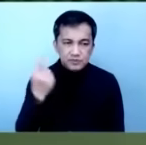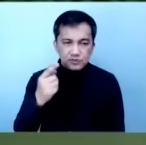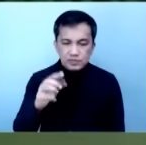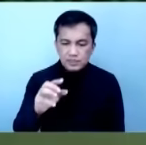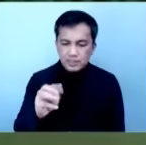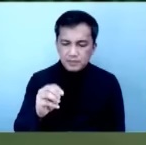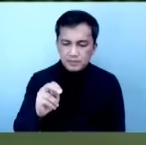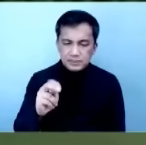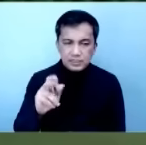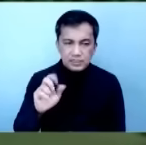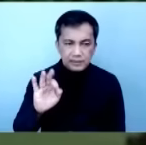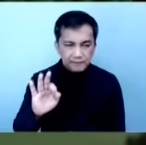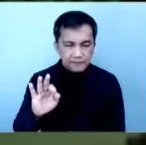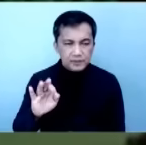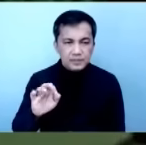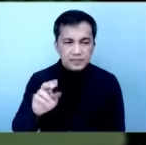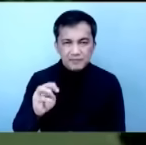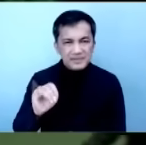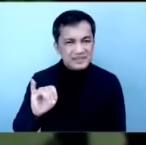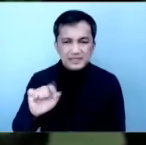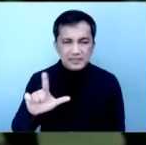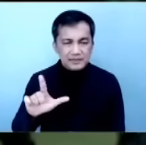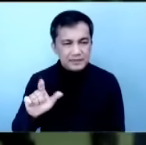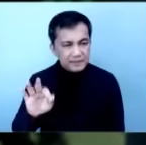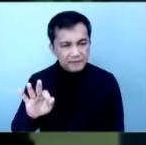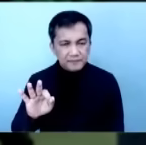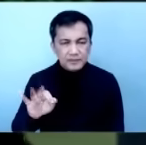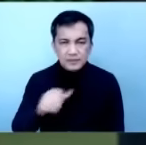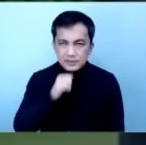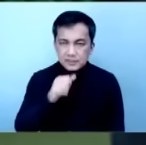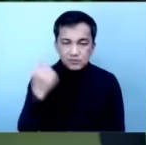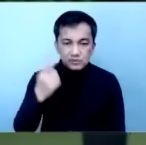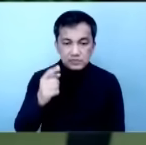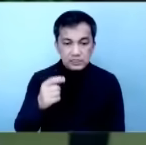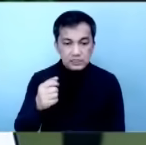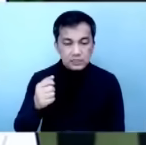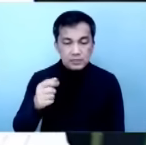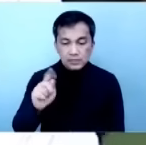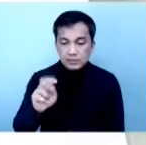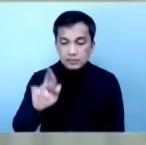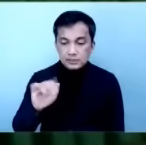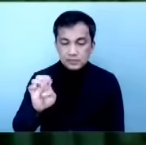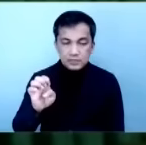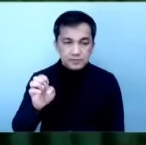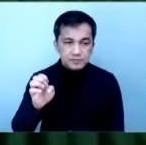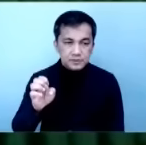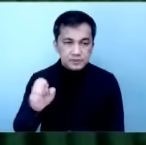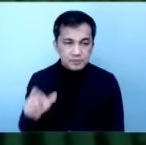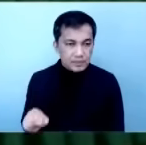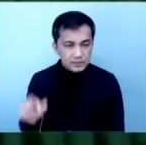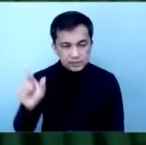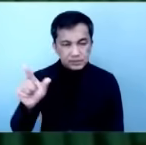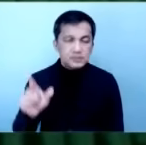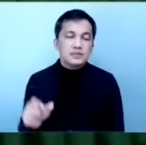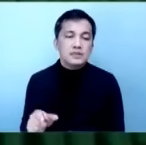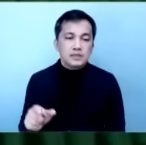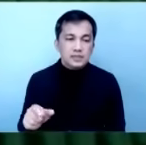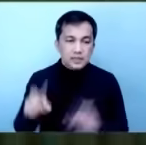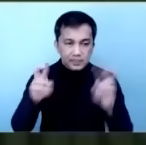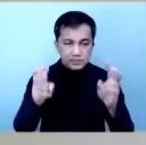mil o hindi lang sa tribo ng magindanao dahil marami ring left out # Unity